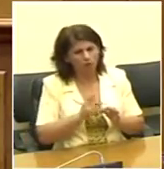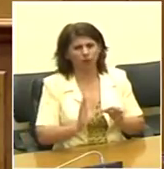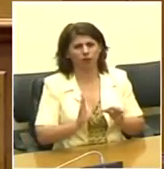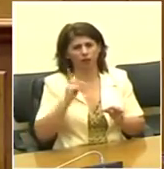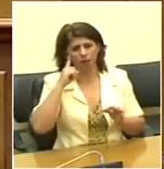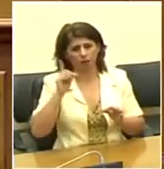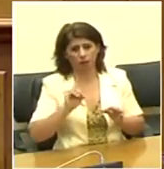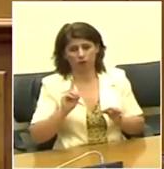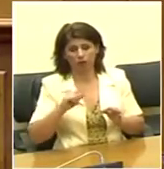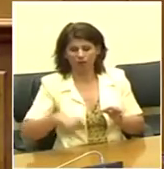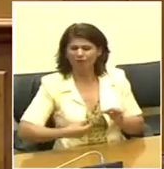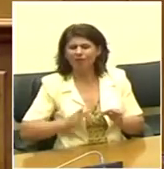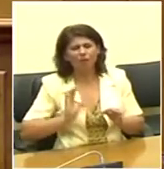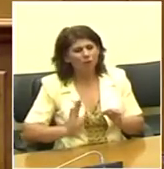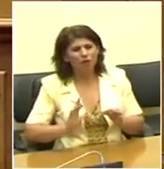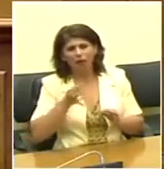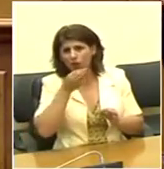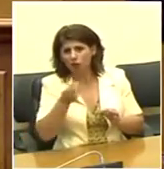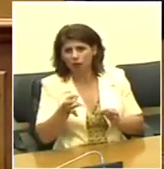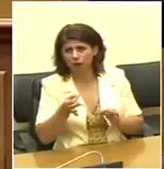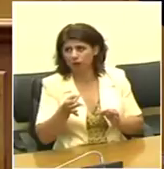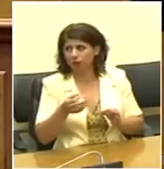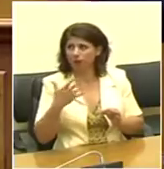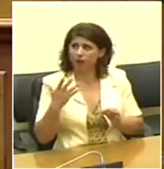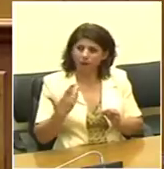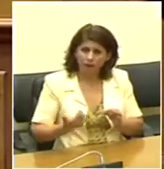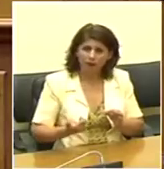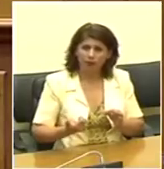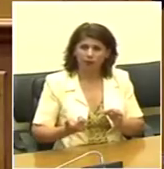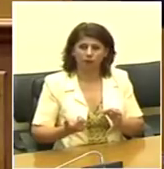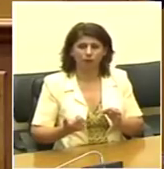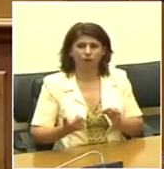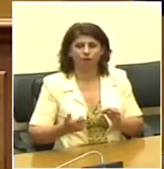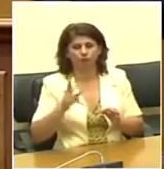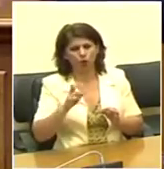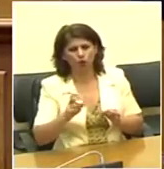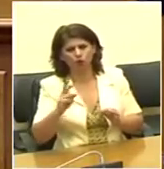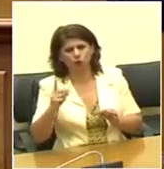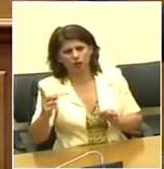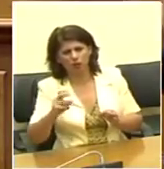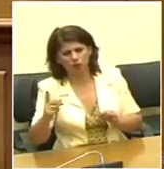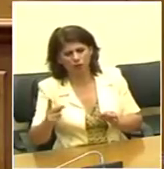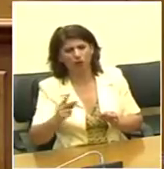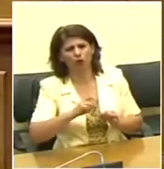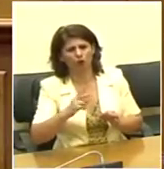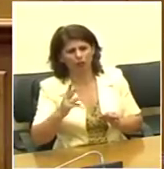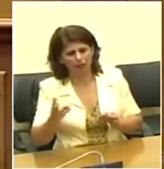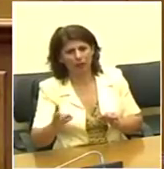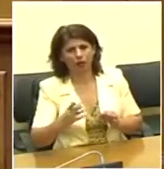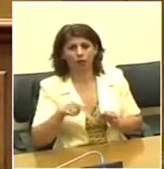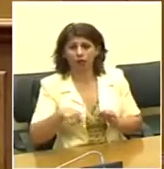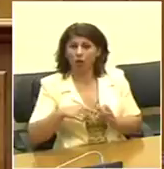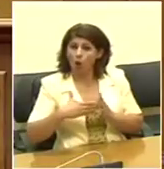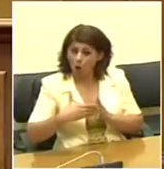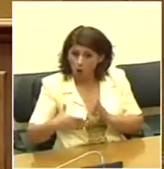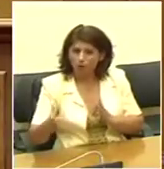Δεν θα με πείραζε να το έλεγε γιατί θα είναι η ανάπτυξη το 20, το 21, το 22, το 23, γιατί και αυτό εξαρτάται